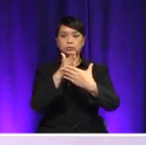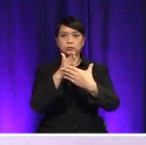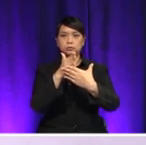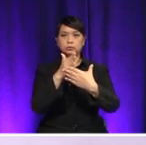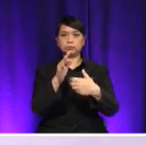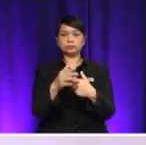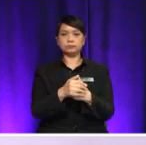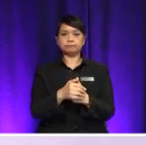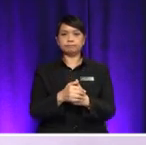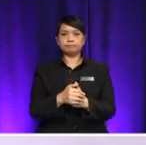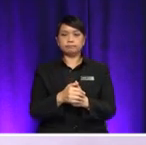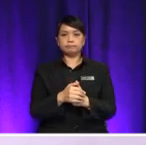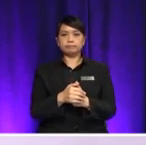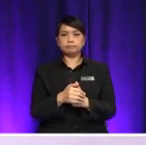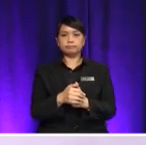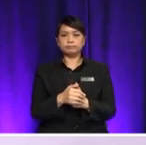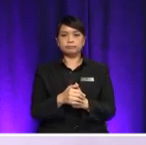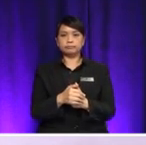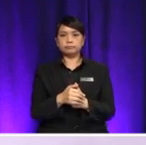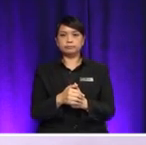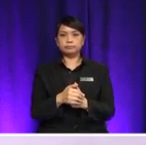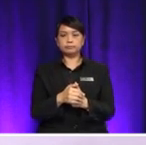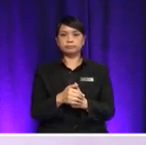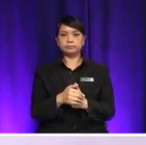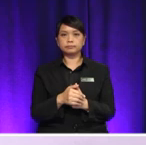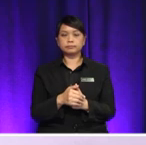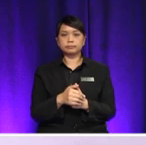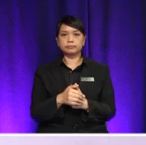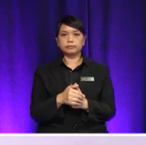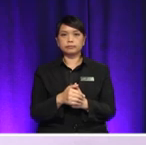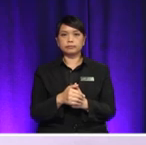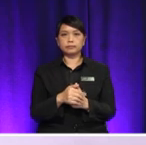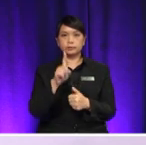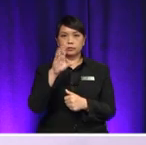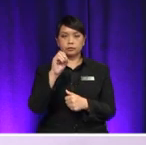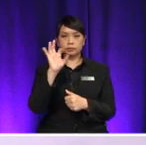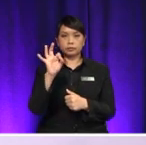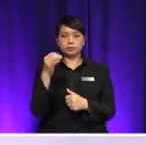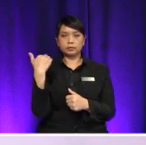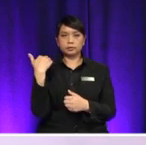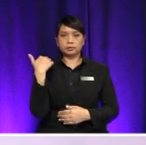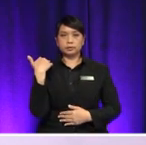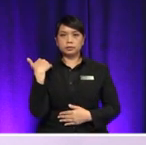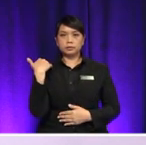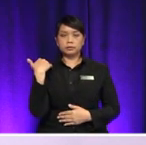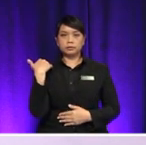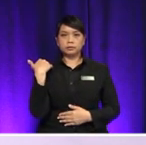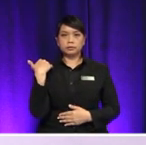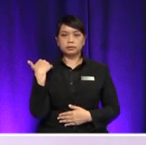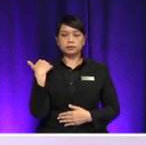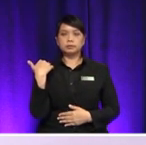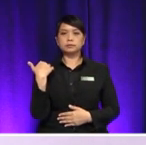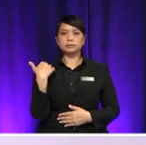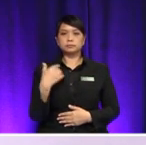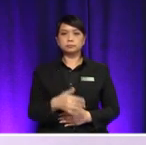itu masuknya 109 itu adalah sama dengan nomor indeks harga pada tahun 2000 Sorry indeks jualan majalah pada